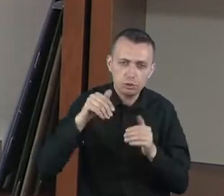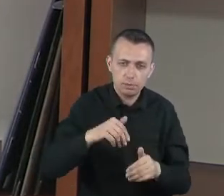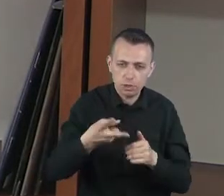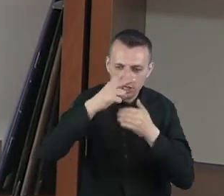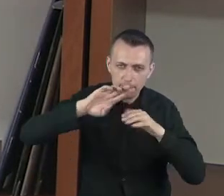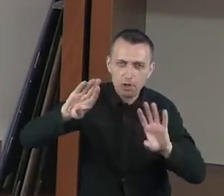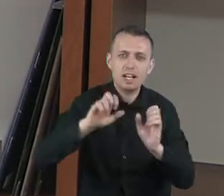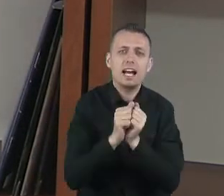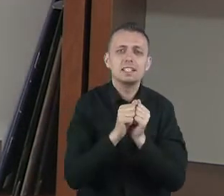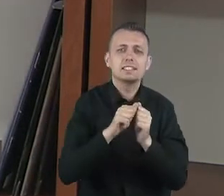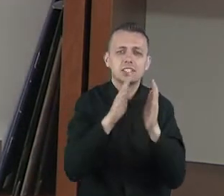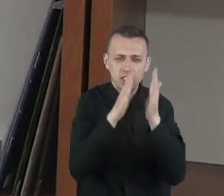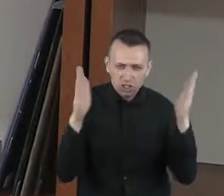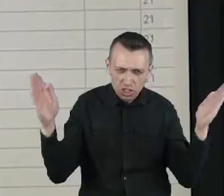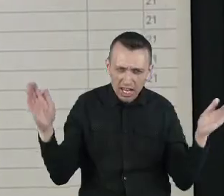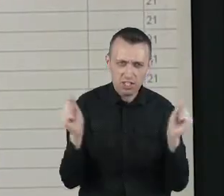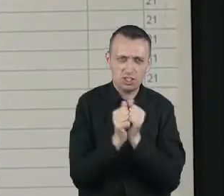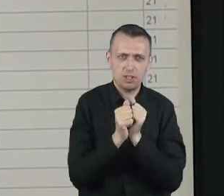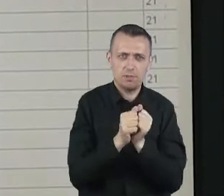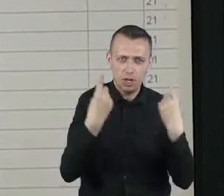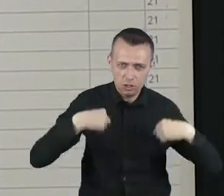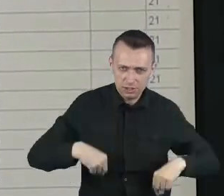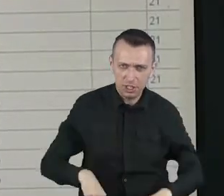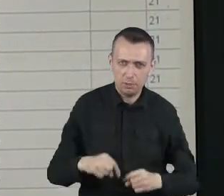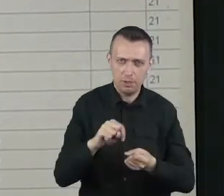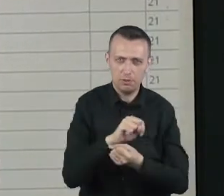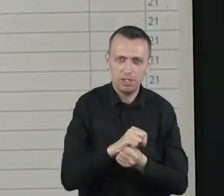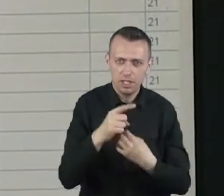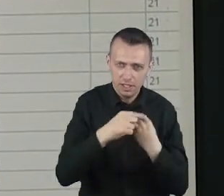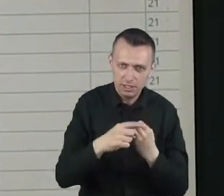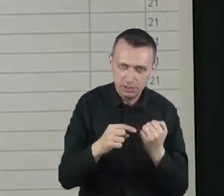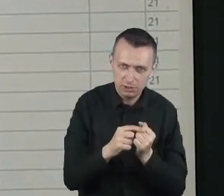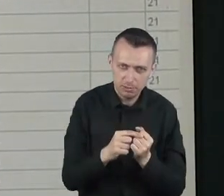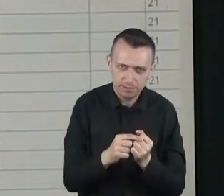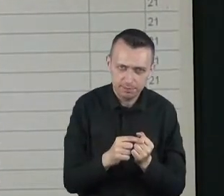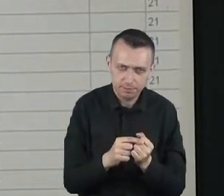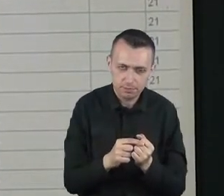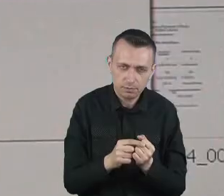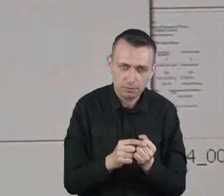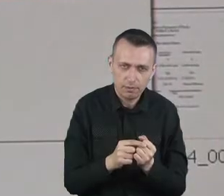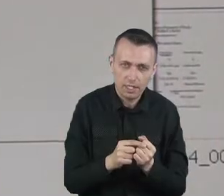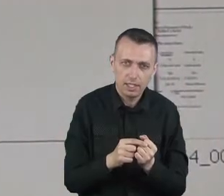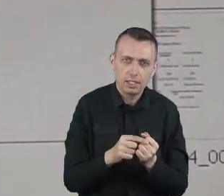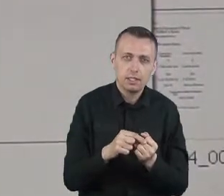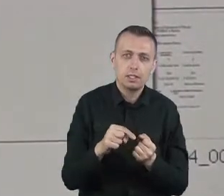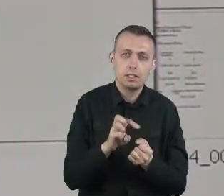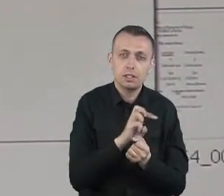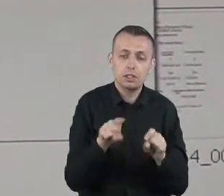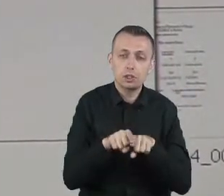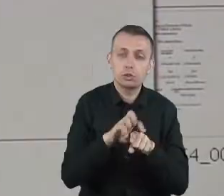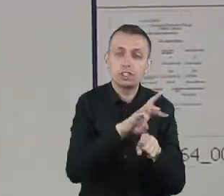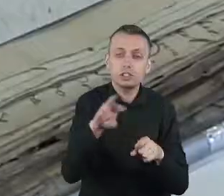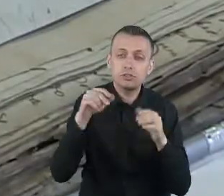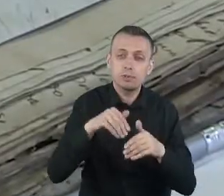tylko po to, żeby on tutaj był przechowywany. Cyfrowe Kutno to projekt wpisujący się w obchody stulecia niepodległości. Także i Państwo